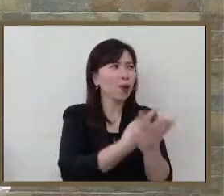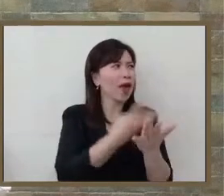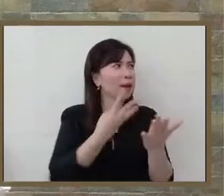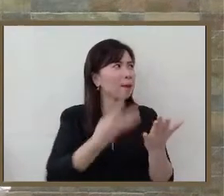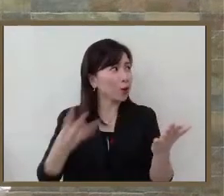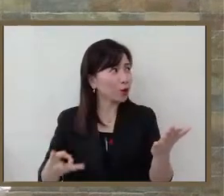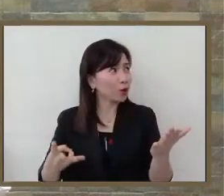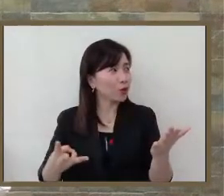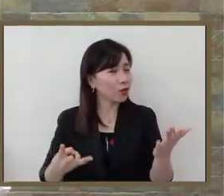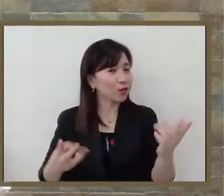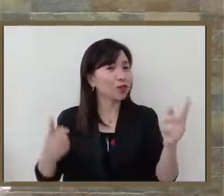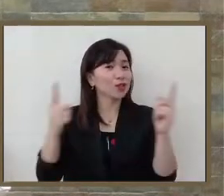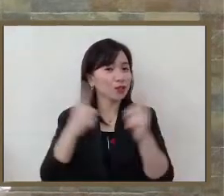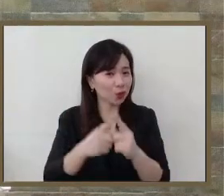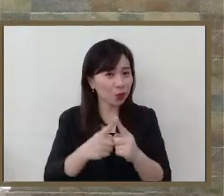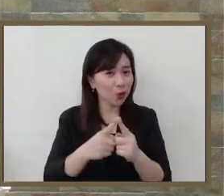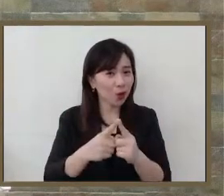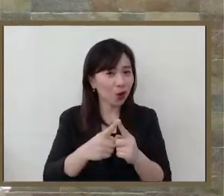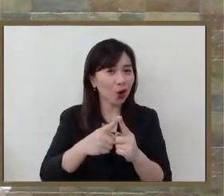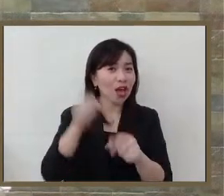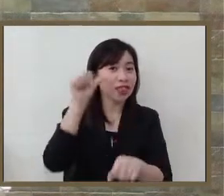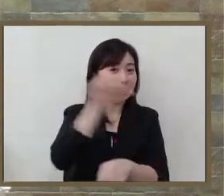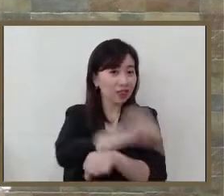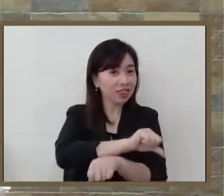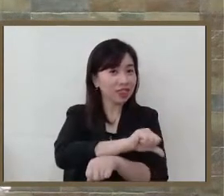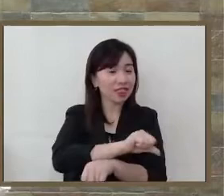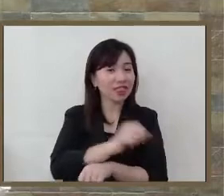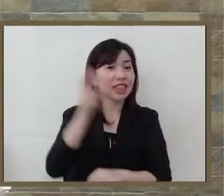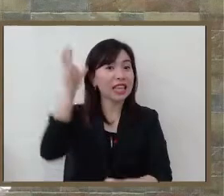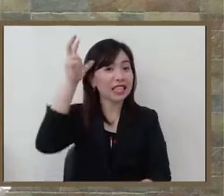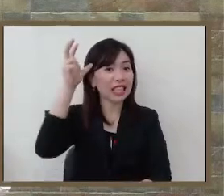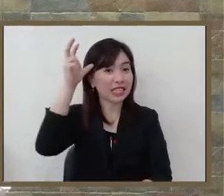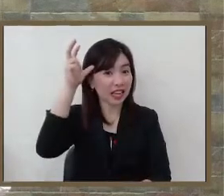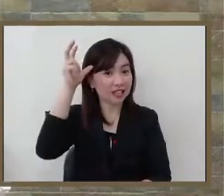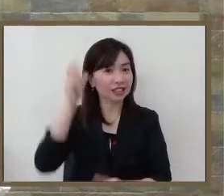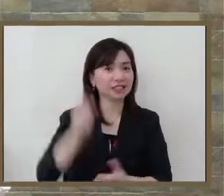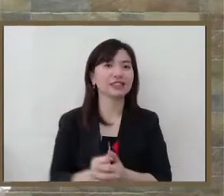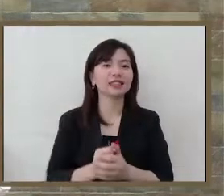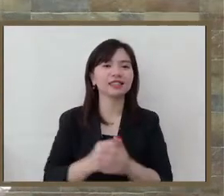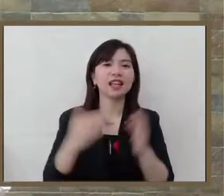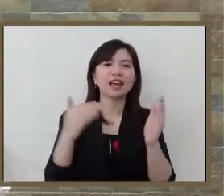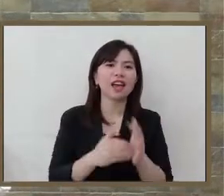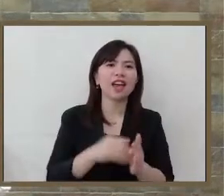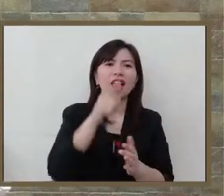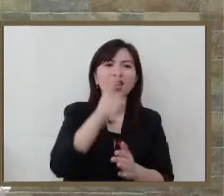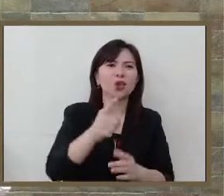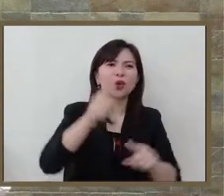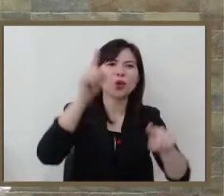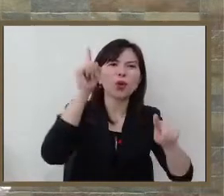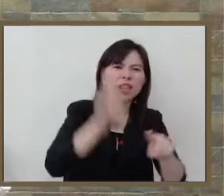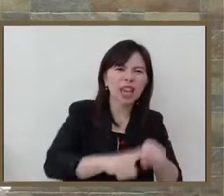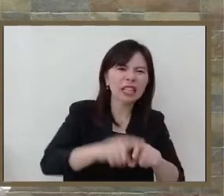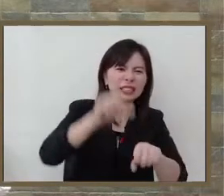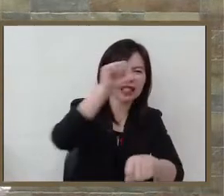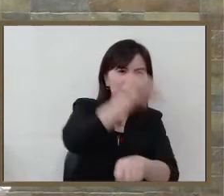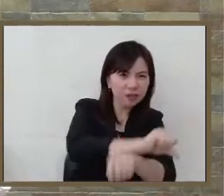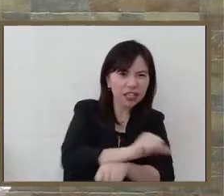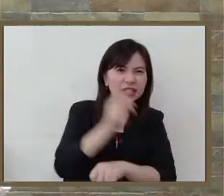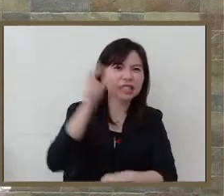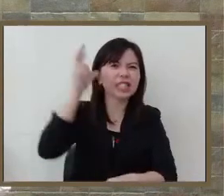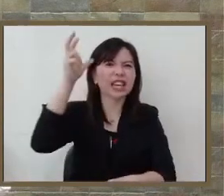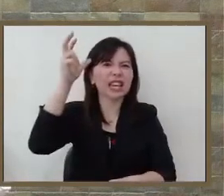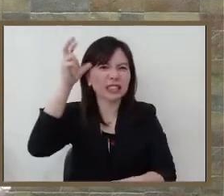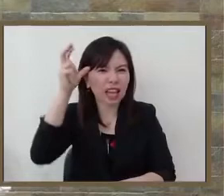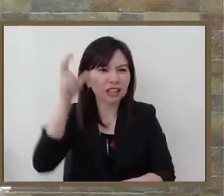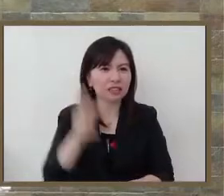cannot defeat the devil alone. No sir, no ma'am. Gaano ka man kagwapo, hindi sa'yo kikiligin